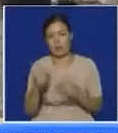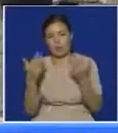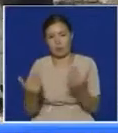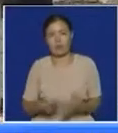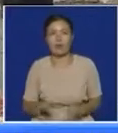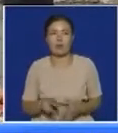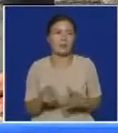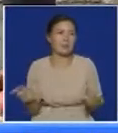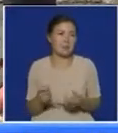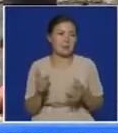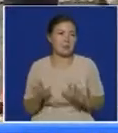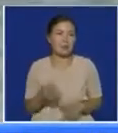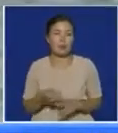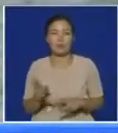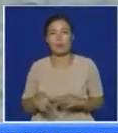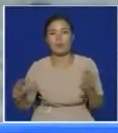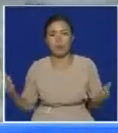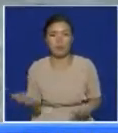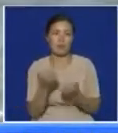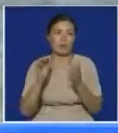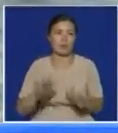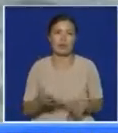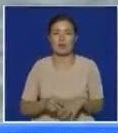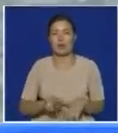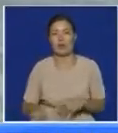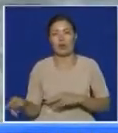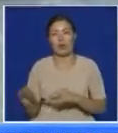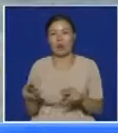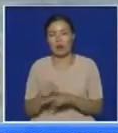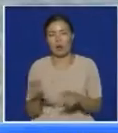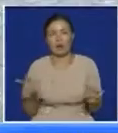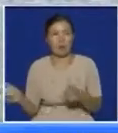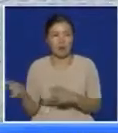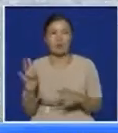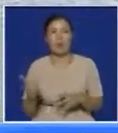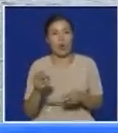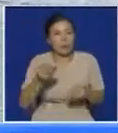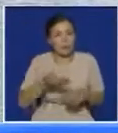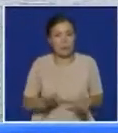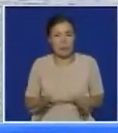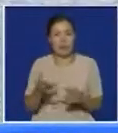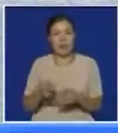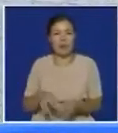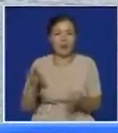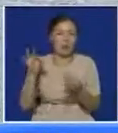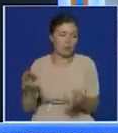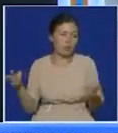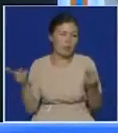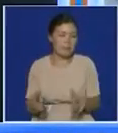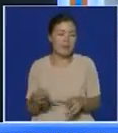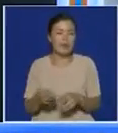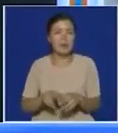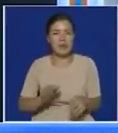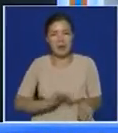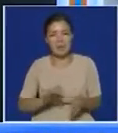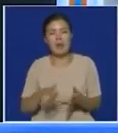бұл аздық етеді. Ал құтқару станцияларының типтік жобалары жасақталғанмен қаржы бөлінбей бұл салада қалжырап тұр. Жеке